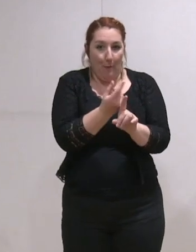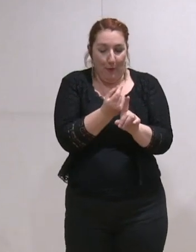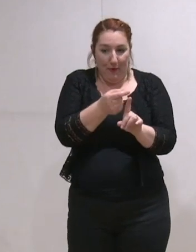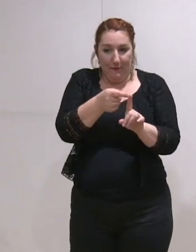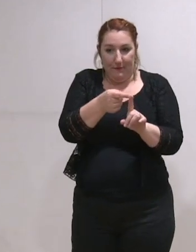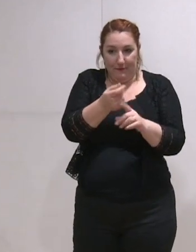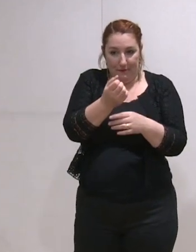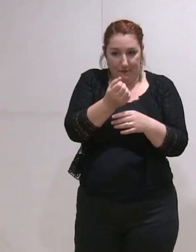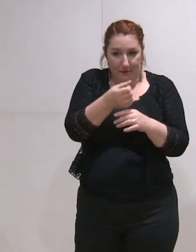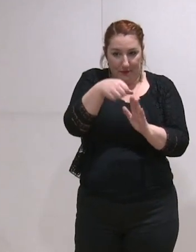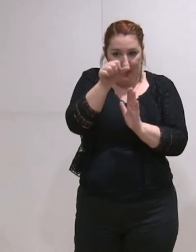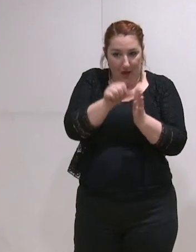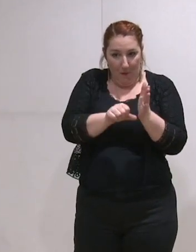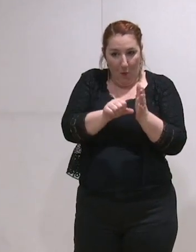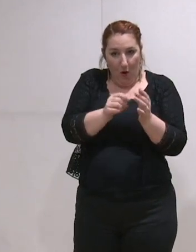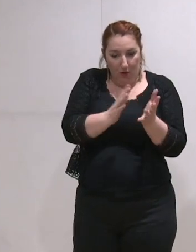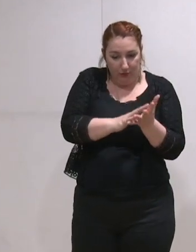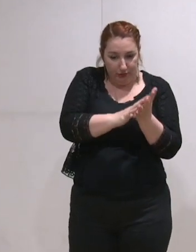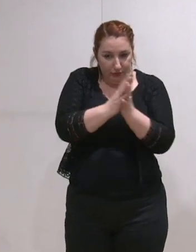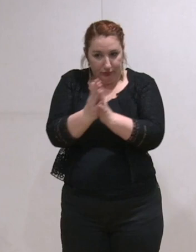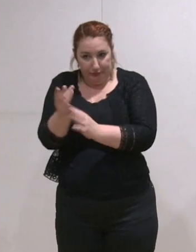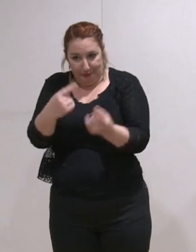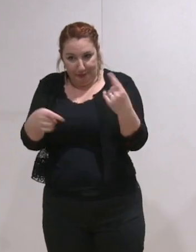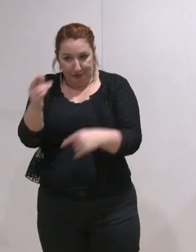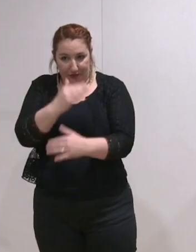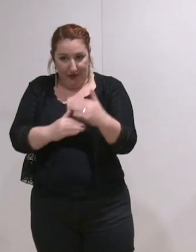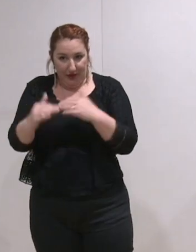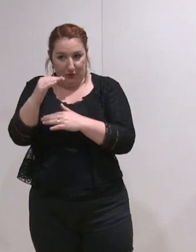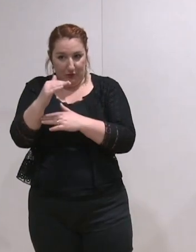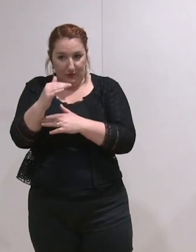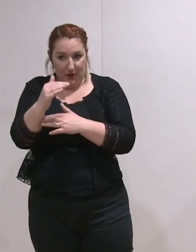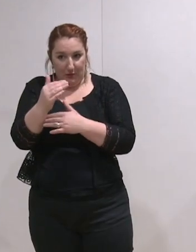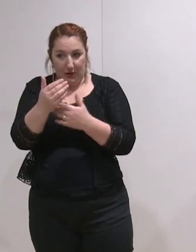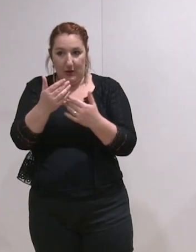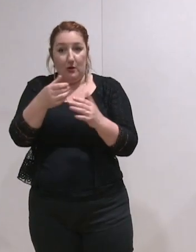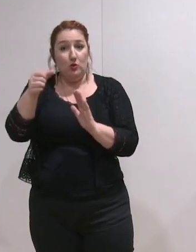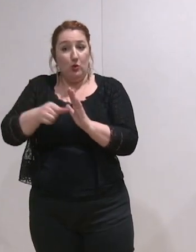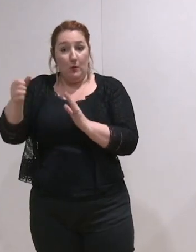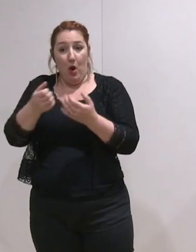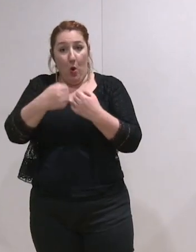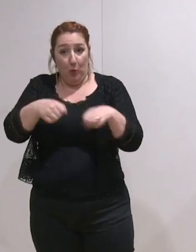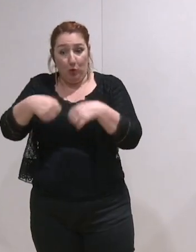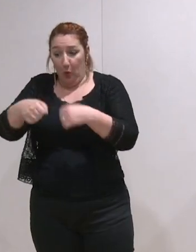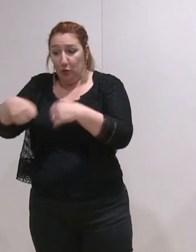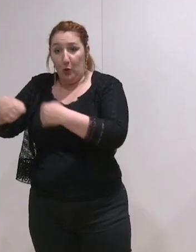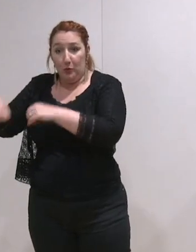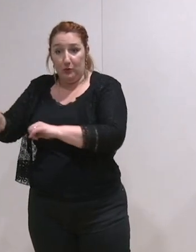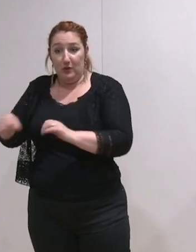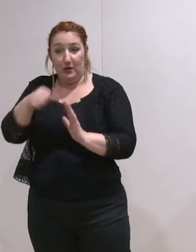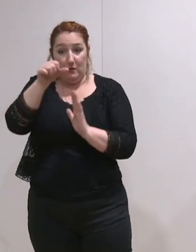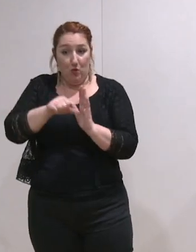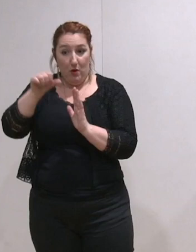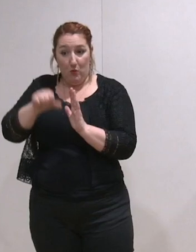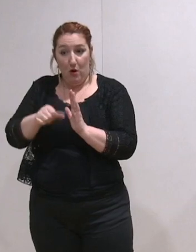met un mois à devenir adulte puis qui se repr tous les mois en donnant naissance chaque mois à un